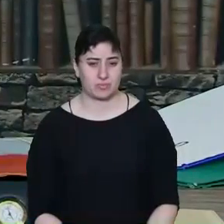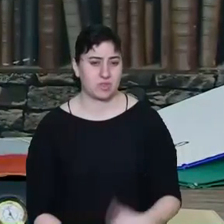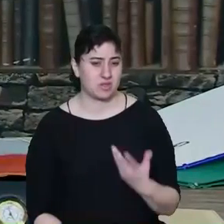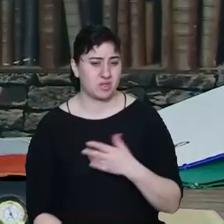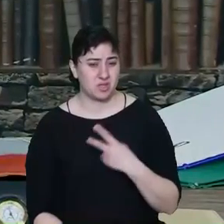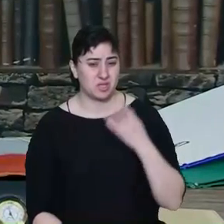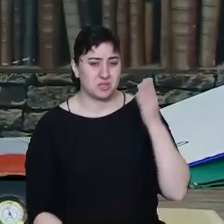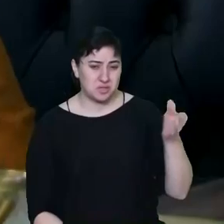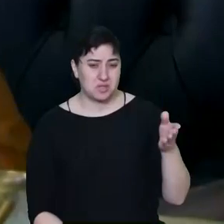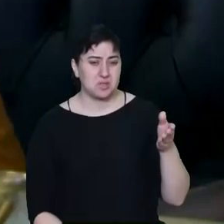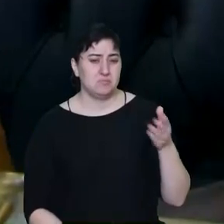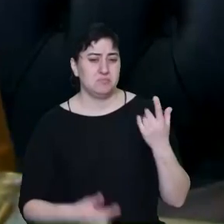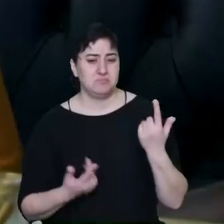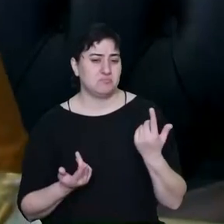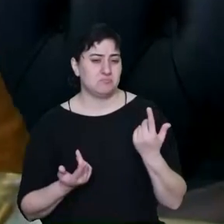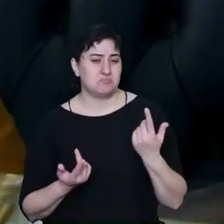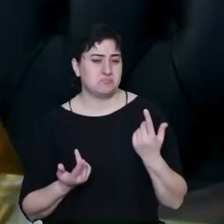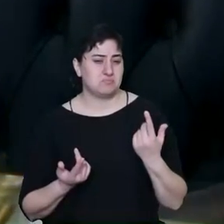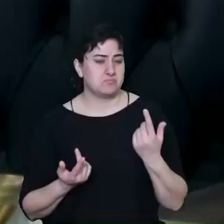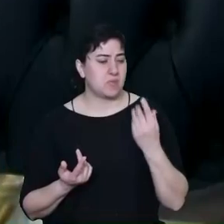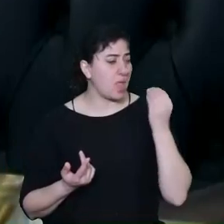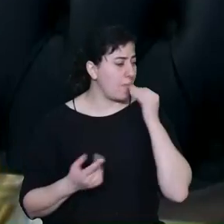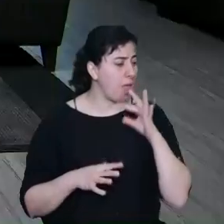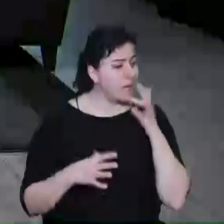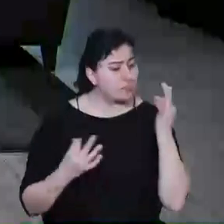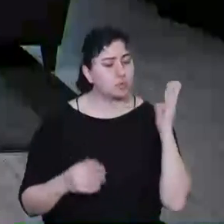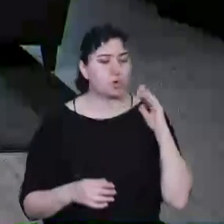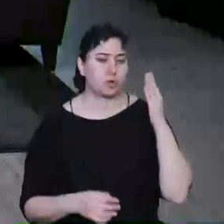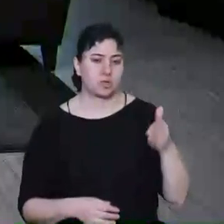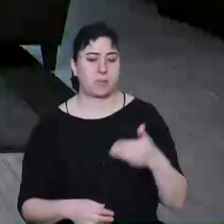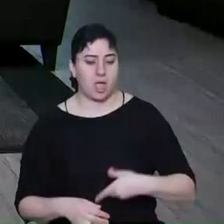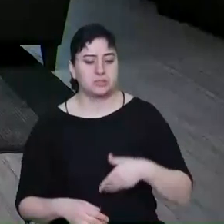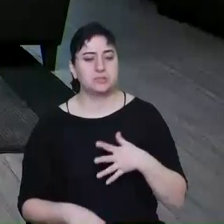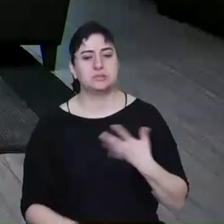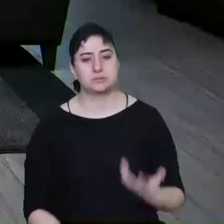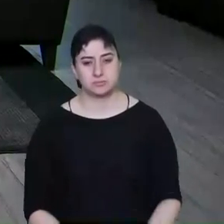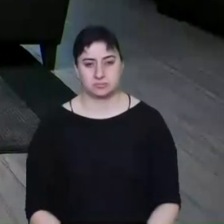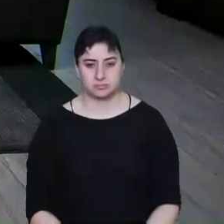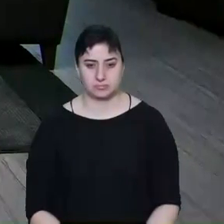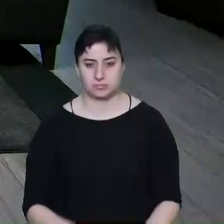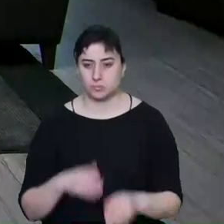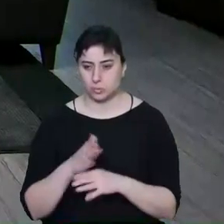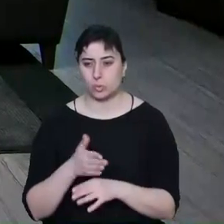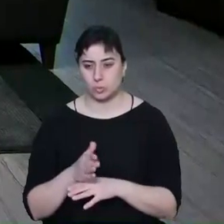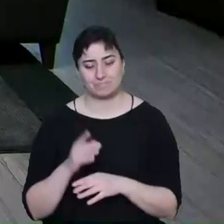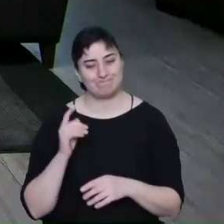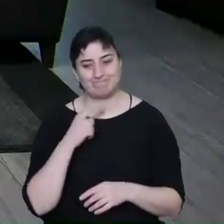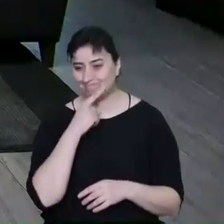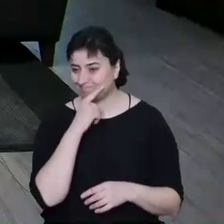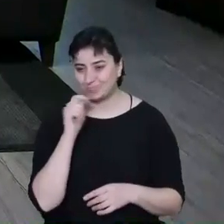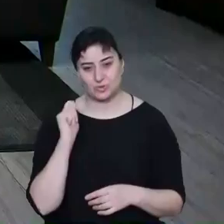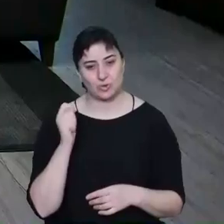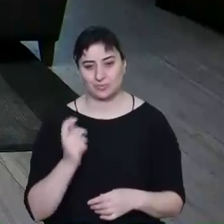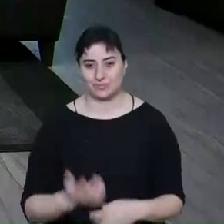Kim, gidelim şöyle klas bir şeyler yer, öyle gideriz oraya hadi. Doğru. Hı. Çok zor bir gece olacak